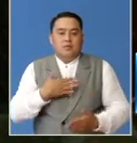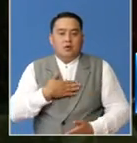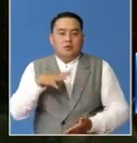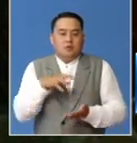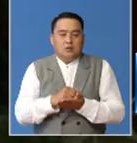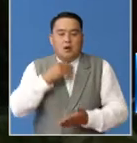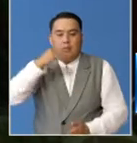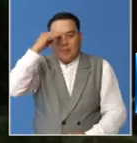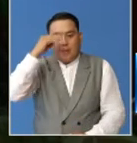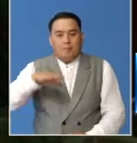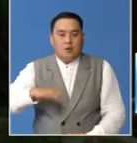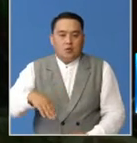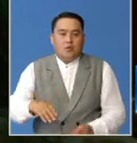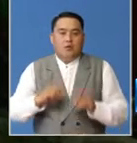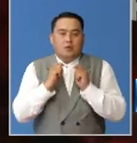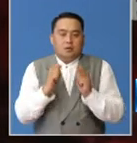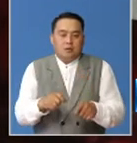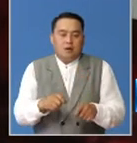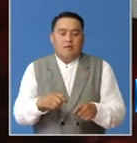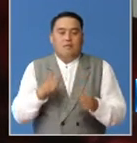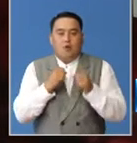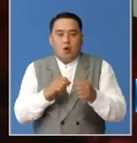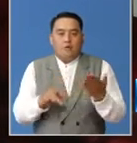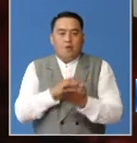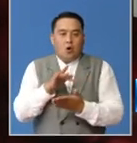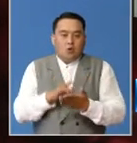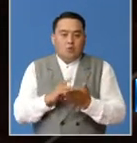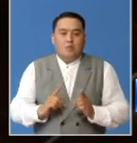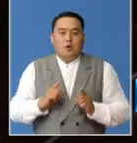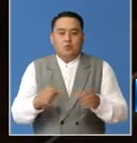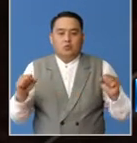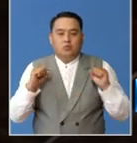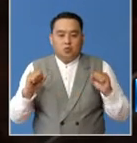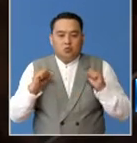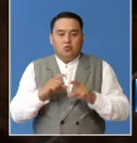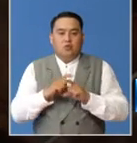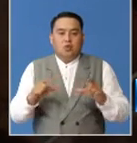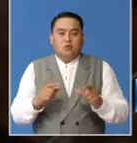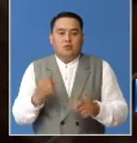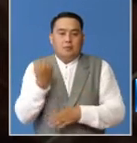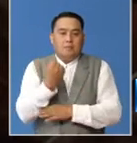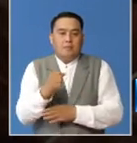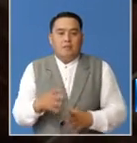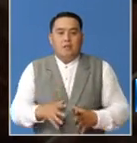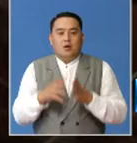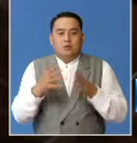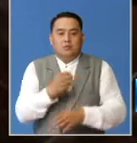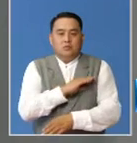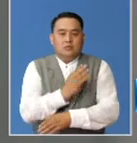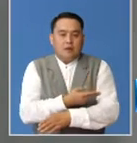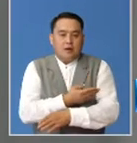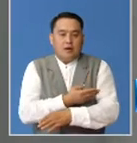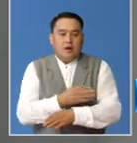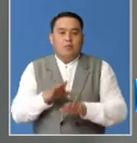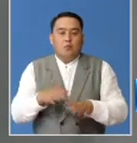занимался мой отец. Потом он отдал меня на бокс в городе. Далее поступил в спортшколу. Сегодняшний бой я выиграл с большим преимуществом. Но